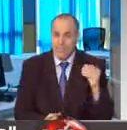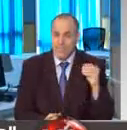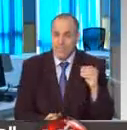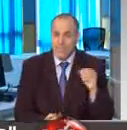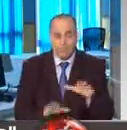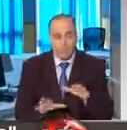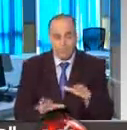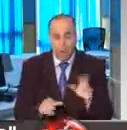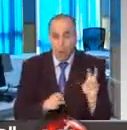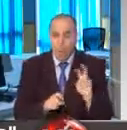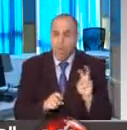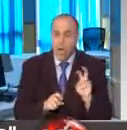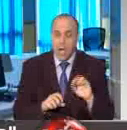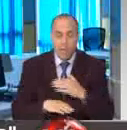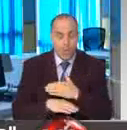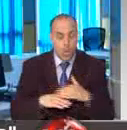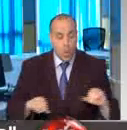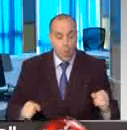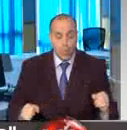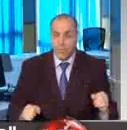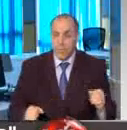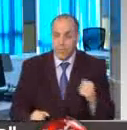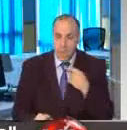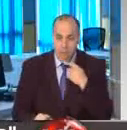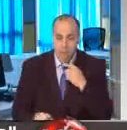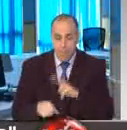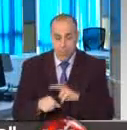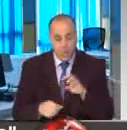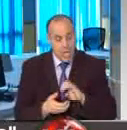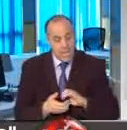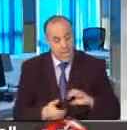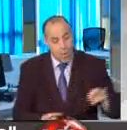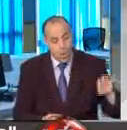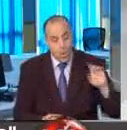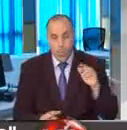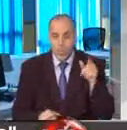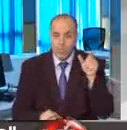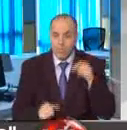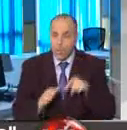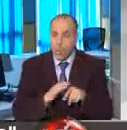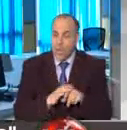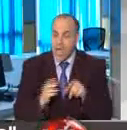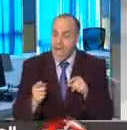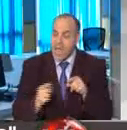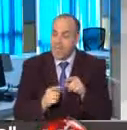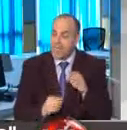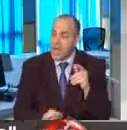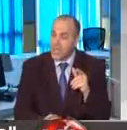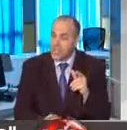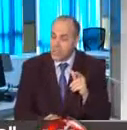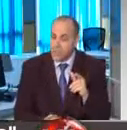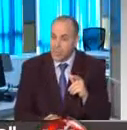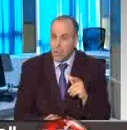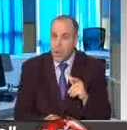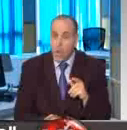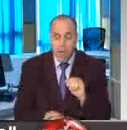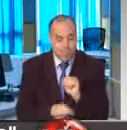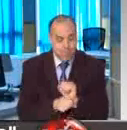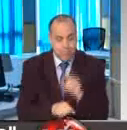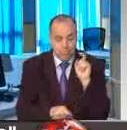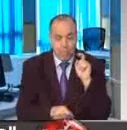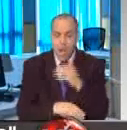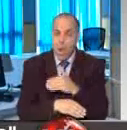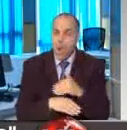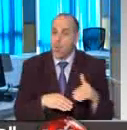إجراءات مراقبة الحدود. وأوضح مفوض الاتحاد الأوروبي للهجرة أن الهدف من ذلك هو رفع جميع القيود على